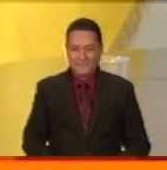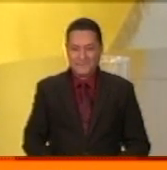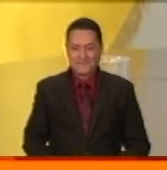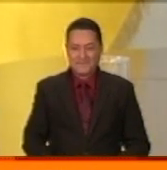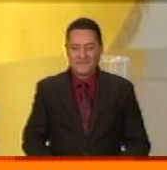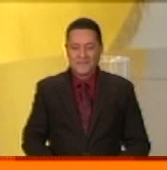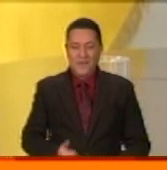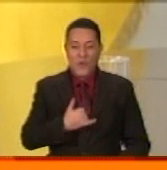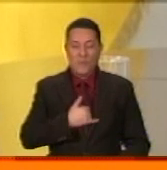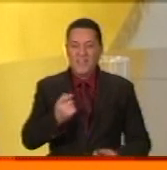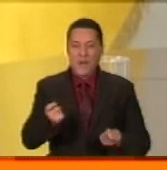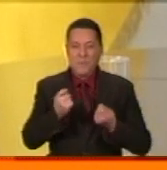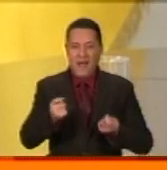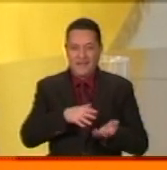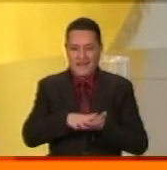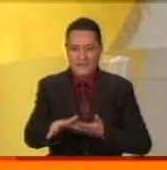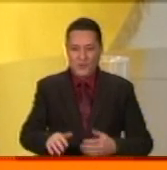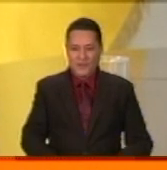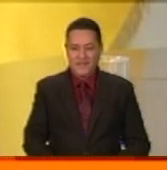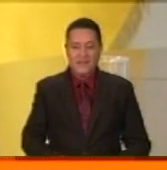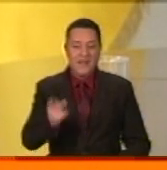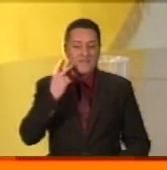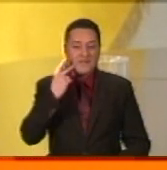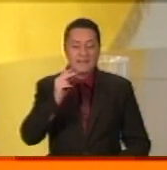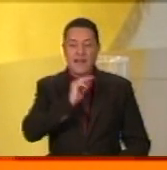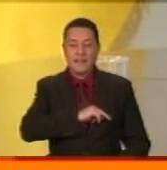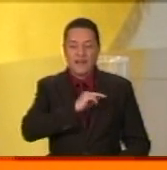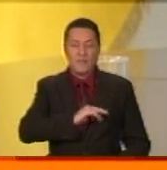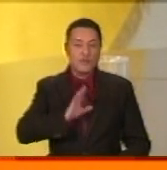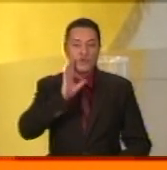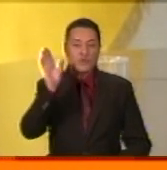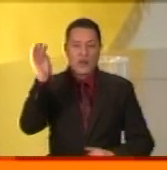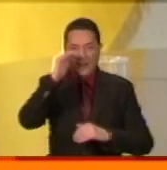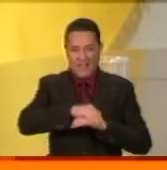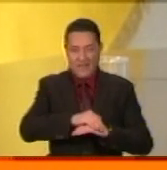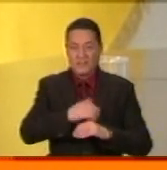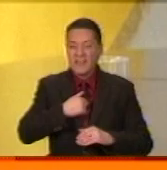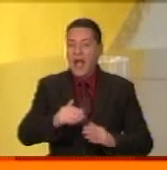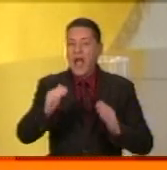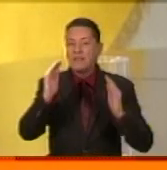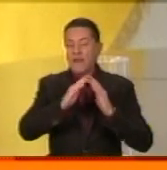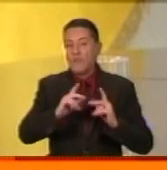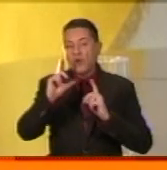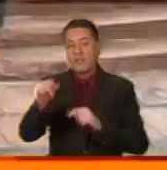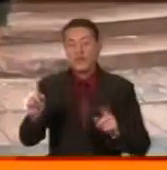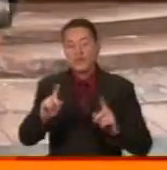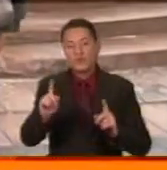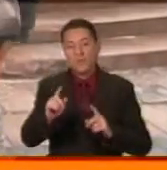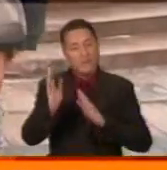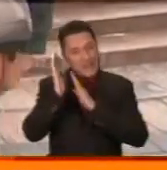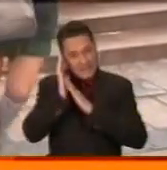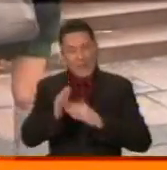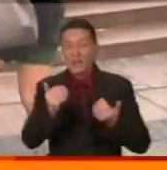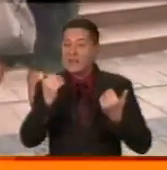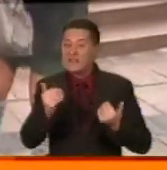мало расходов. Я всегда на работе. Всегда на роботі. З утра до вечора, так що я домой їду тільки для того, щоб поспати. Сьогодні